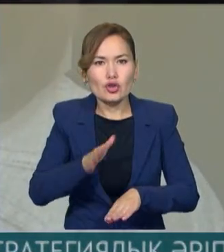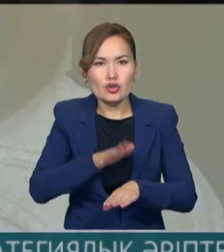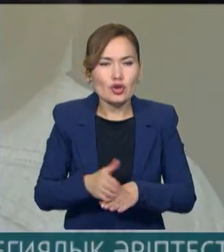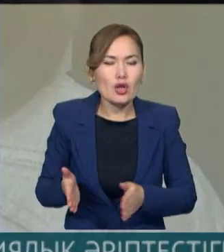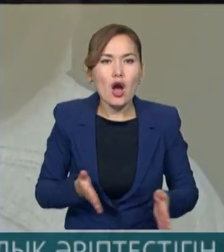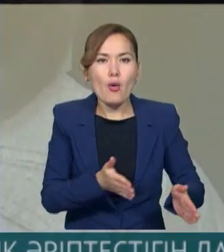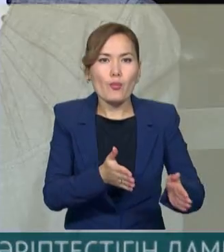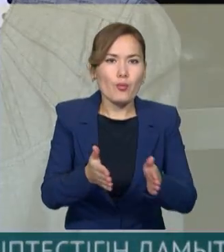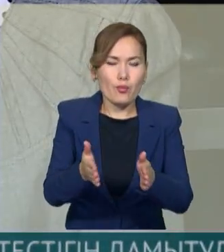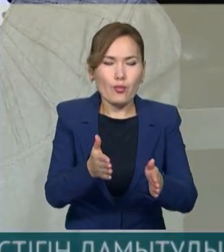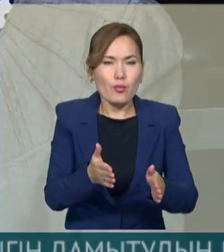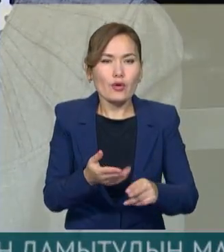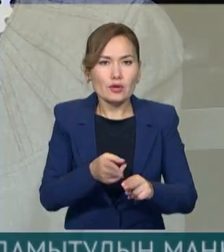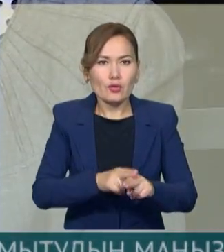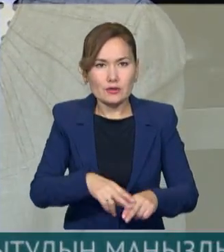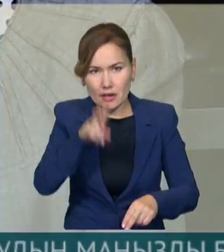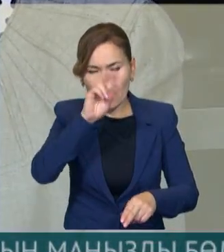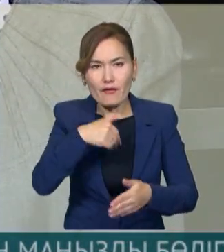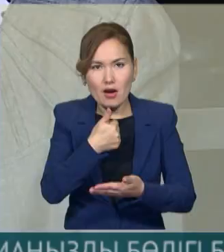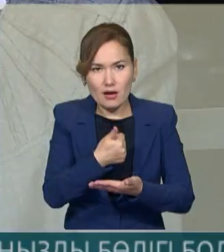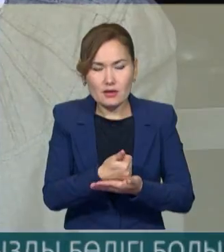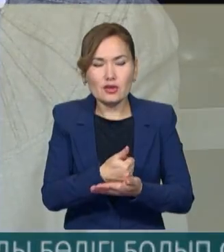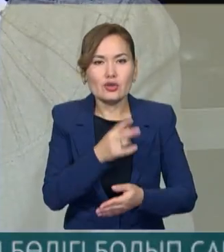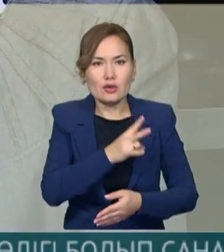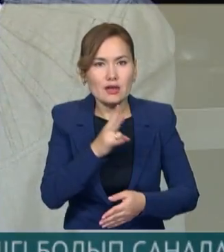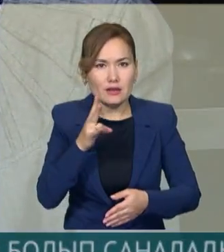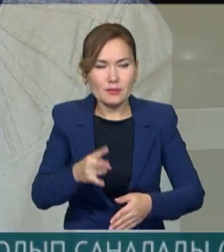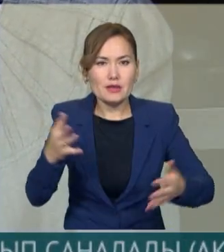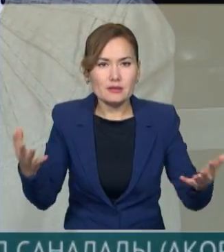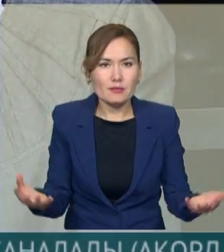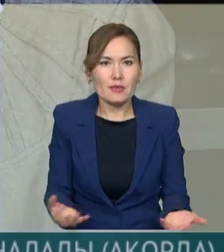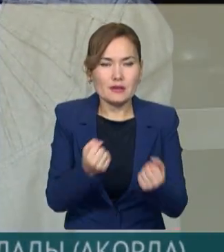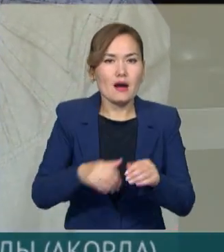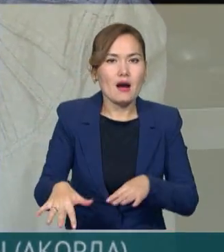барлық мемлекетті достыққа шақырады. Аударма кезінде бейбітшілікті